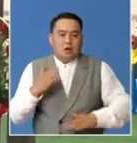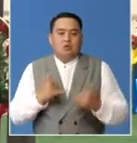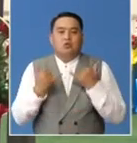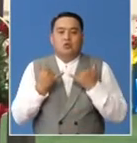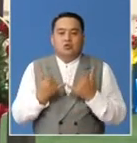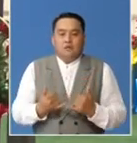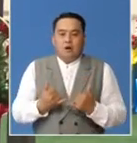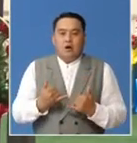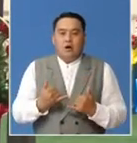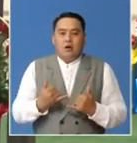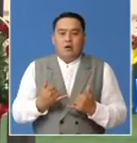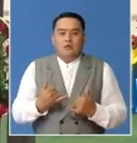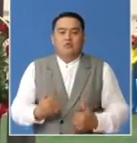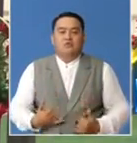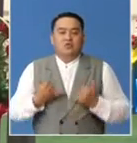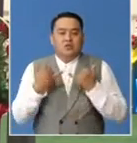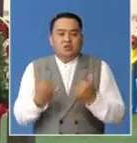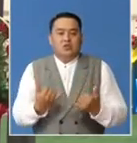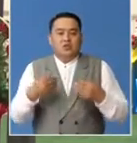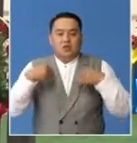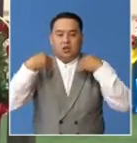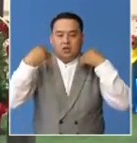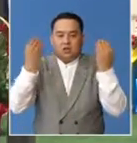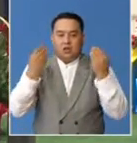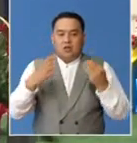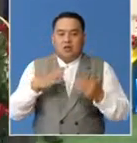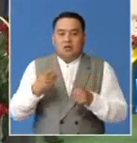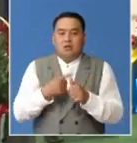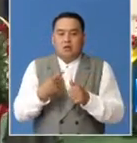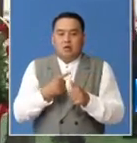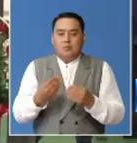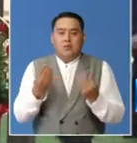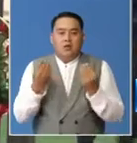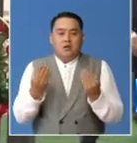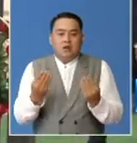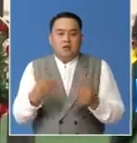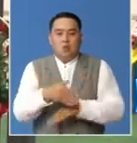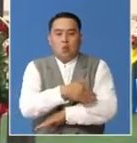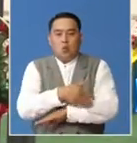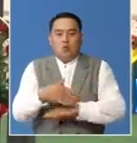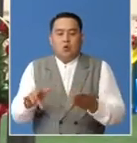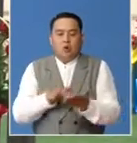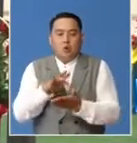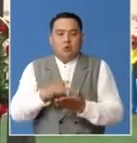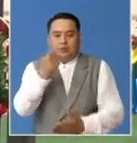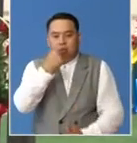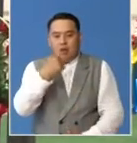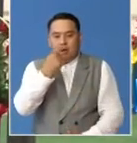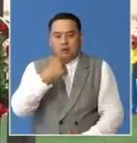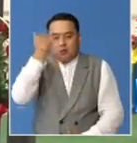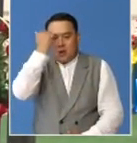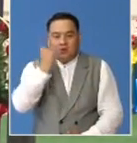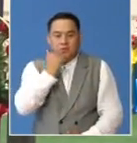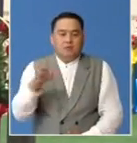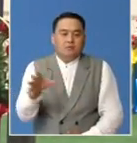сегодня один из честь день его рождения называется одной из прекрасных улиц города Жаркента. Я благодарю